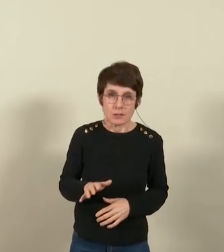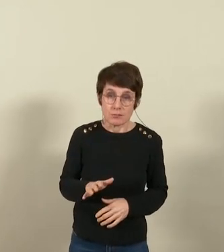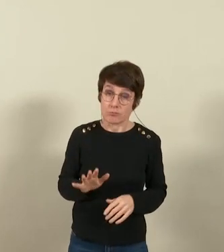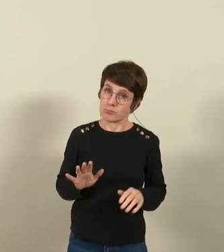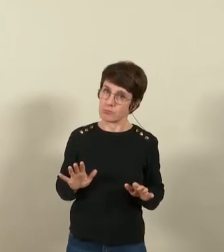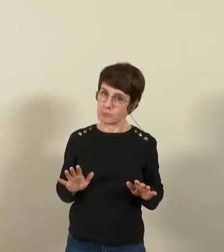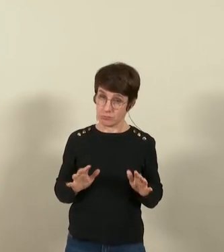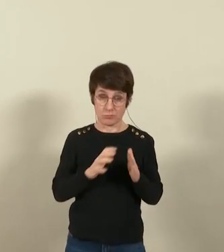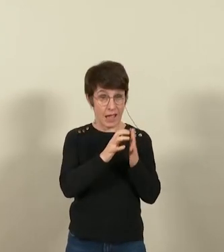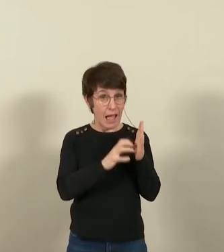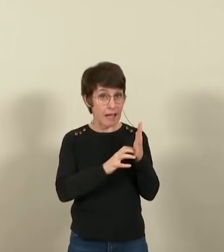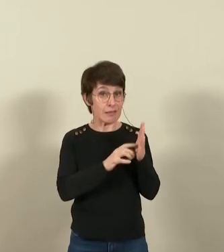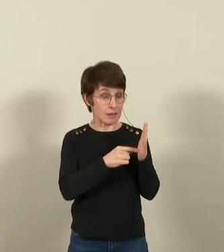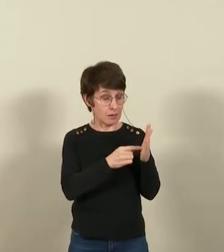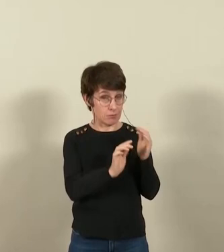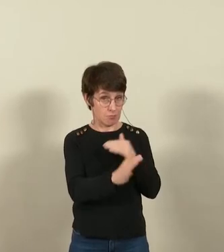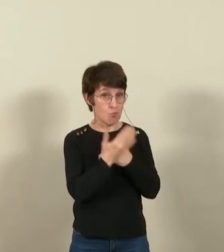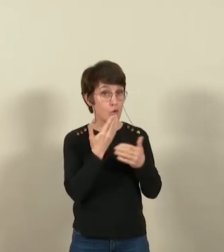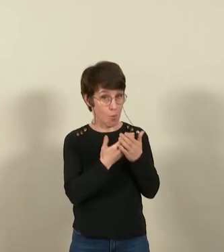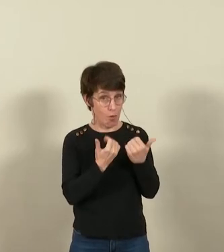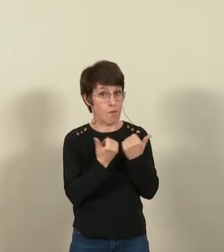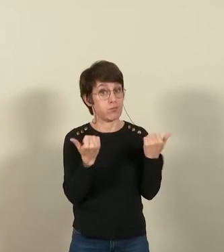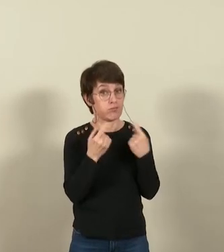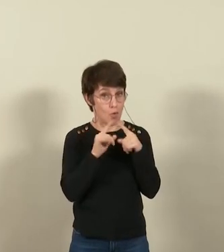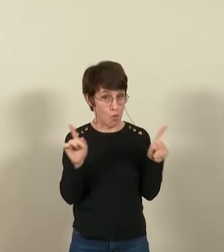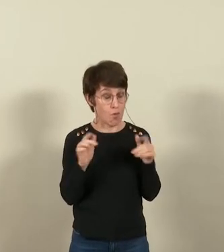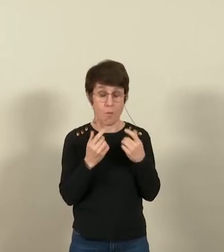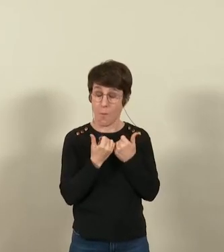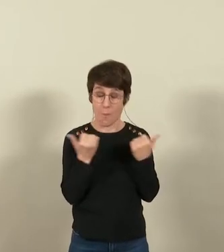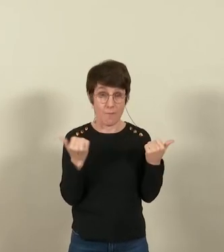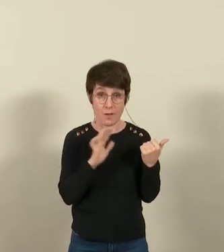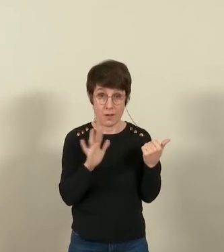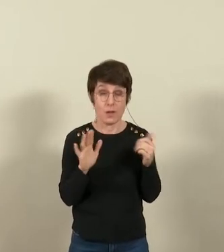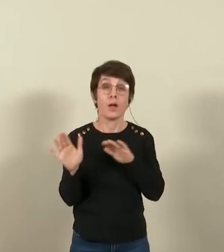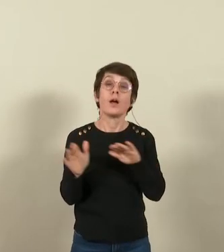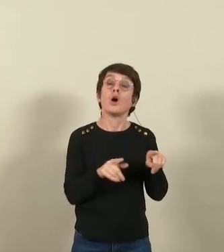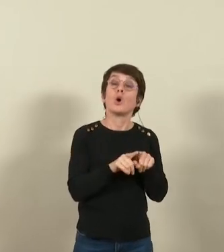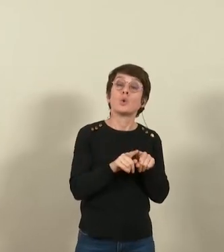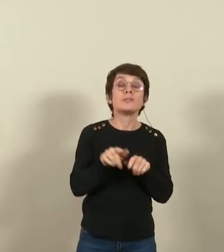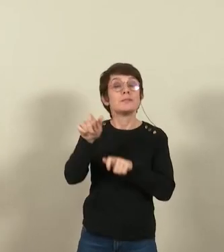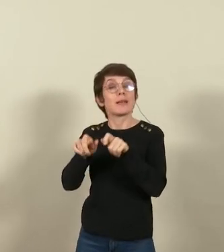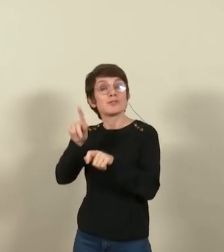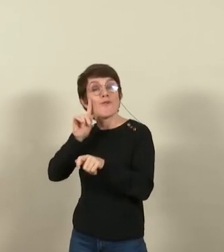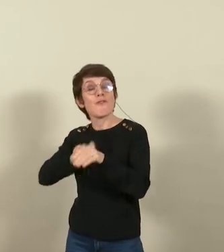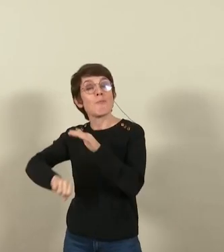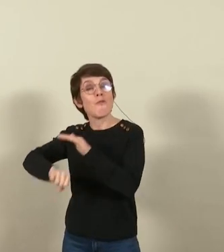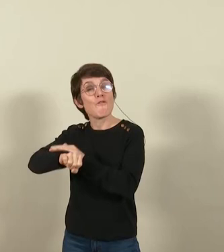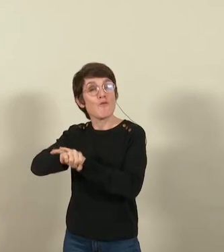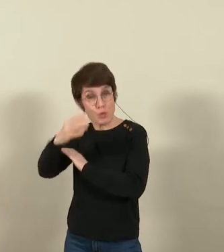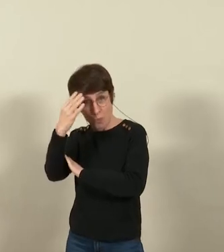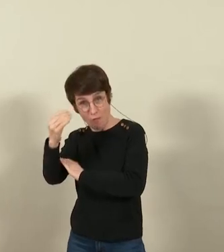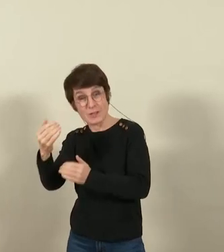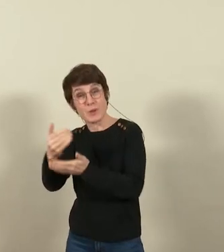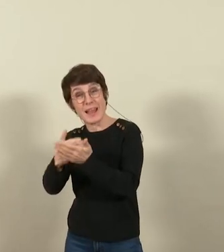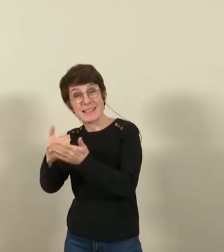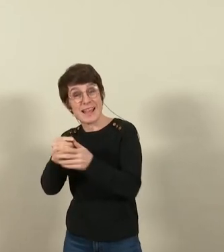articles qui prouvent le contraire ensuite il y a aussi je vous invite à regarder un petit peu les salaires par exle des footballeuses professionnels histoire par rapport au